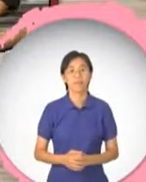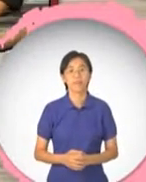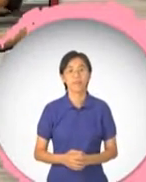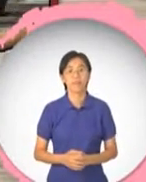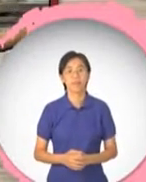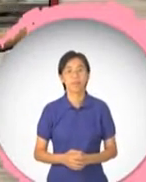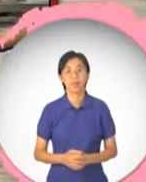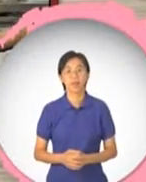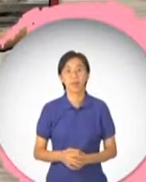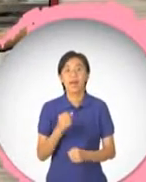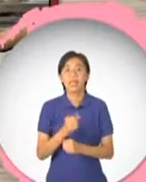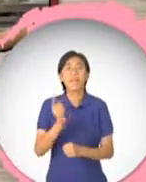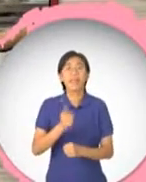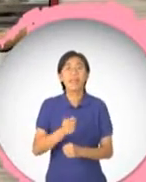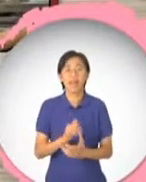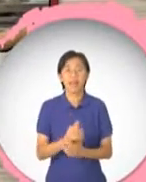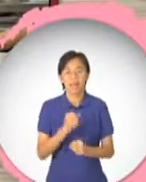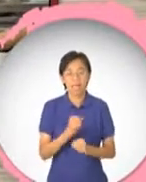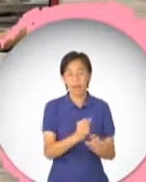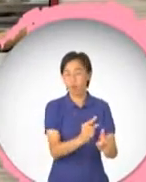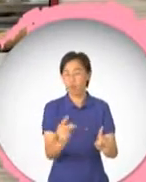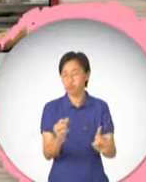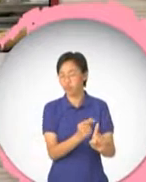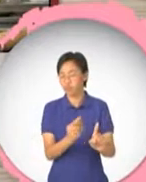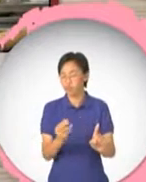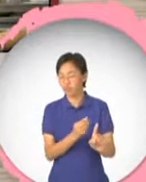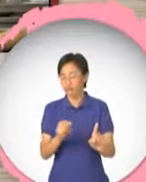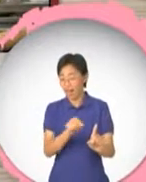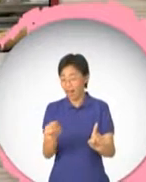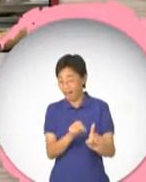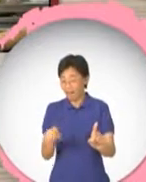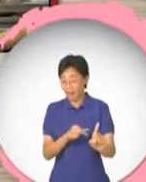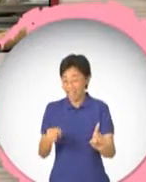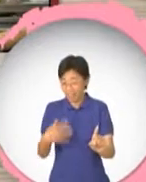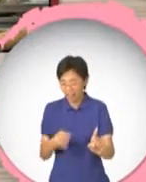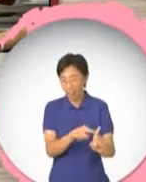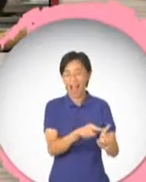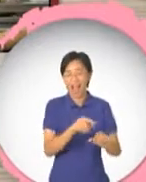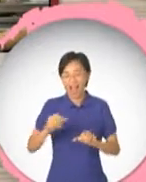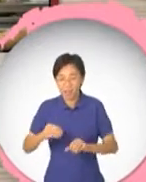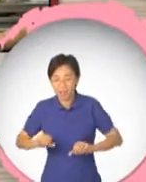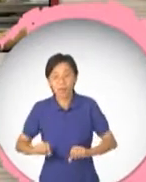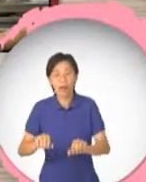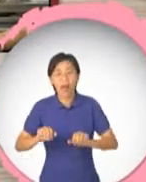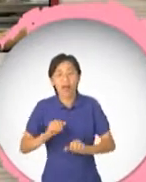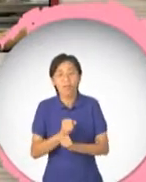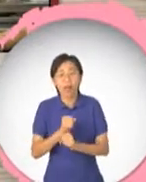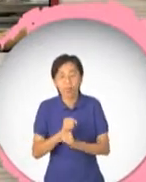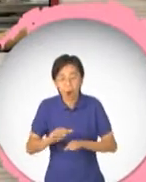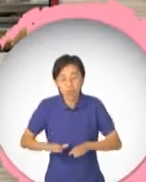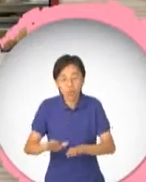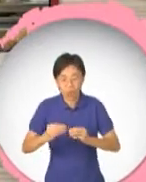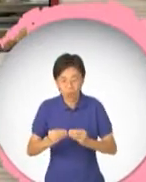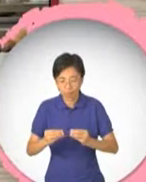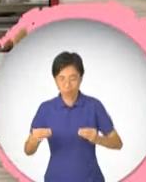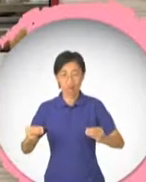ก็เหมือนเดิมใช่ไหมครับพอทำหมดอันแรกก็ได้ที่พอดี ก็จะเหมือนกับตัวแรกพักไปในตัวนะคะจากนั้นเนี่ยเราก็จะมาคลึงเป็นเส้นย